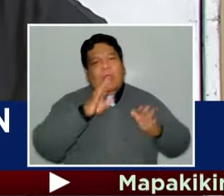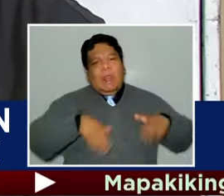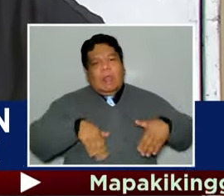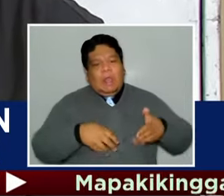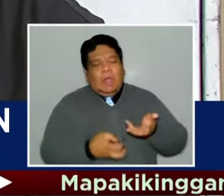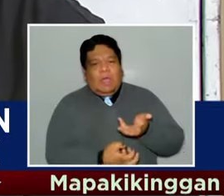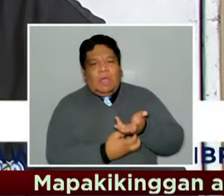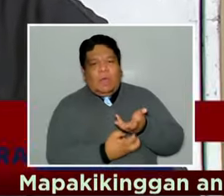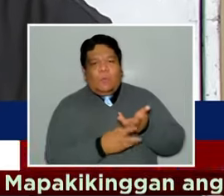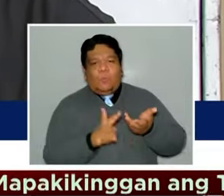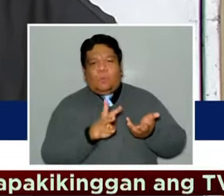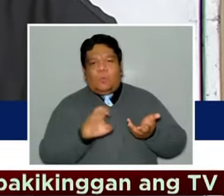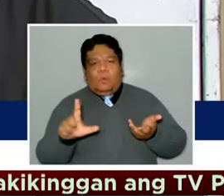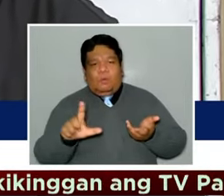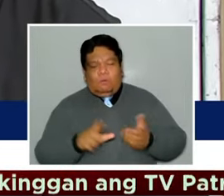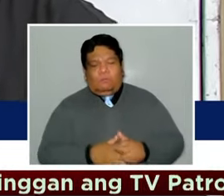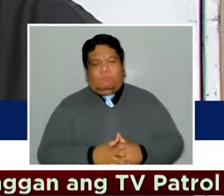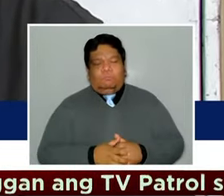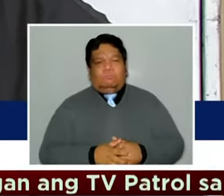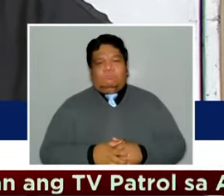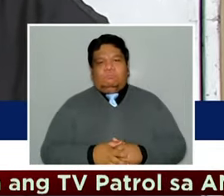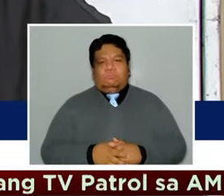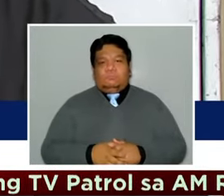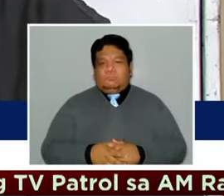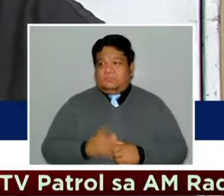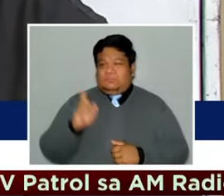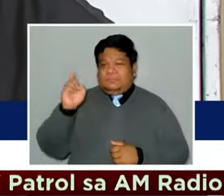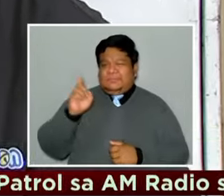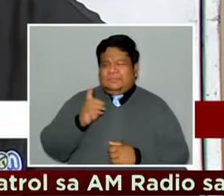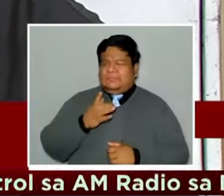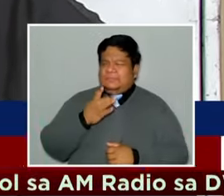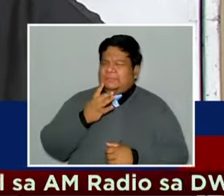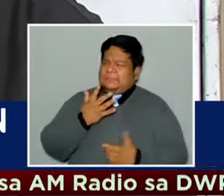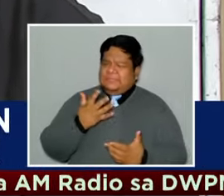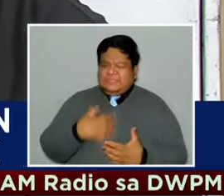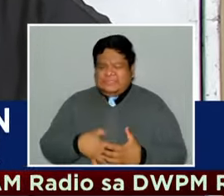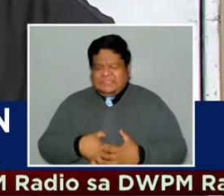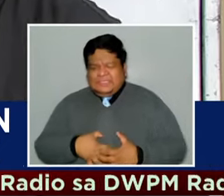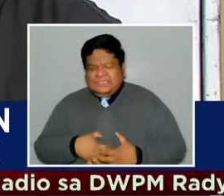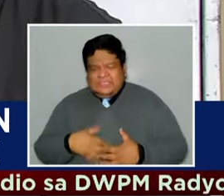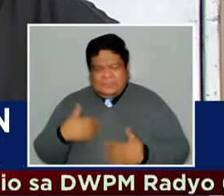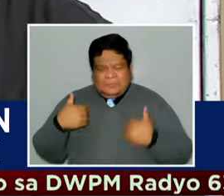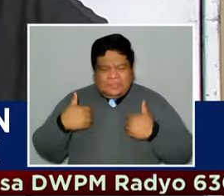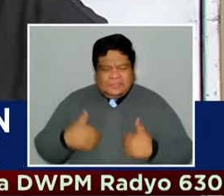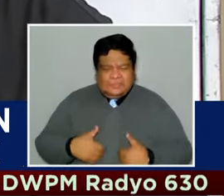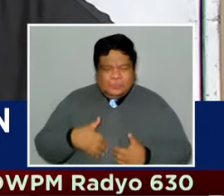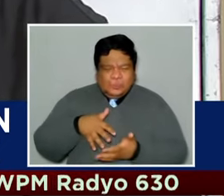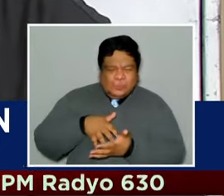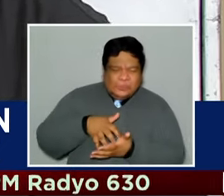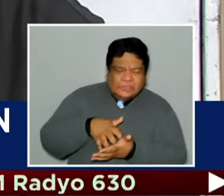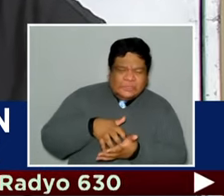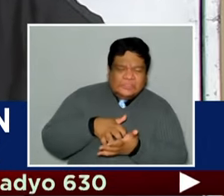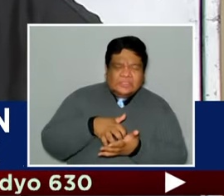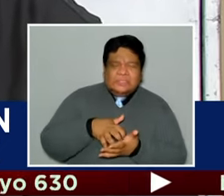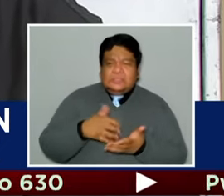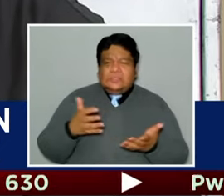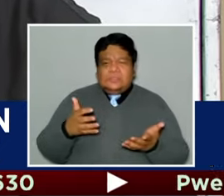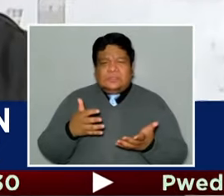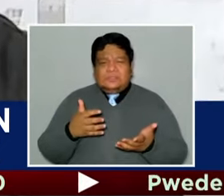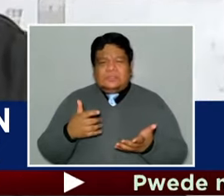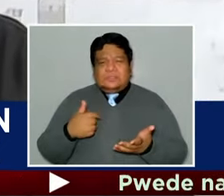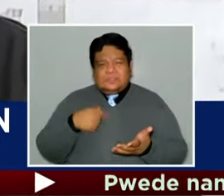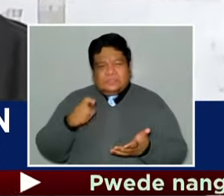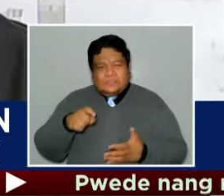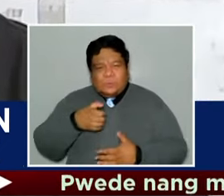sobrang sakit. Parang nanghihina yung katawan, buong katawan, tapos kailangan mo talagang uminom ng